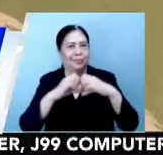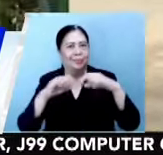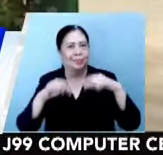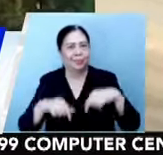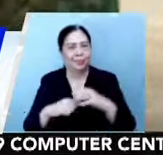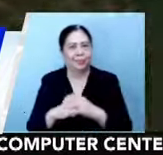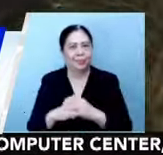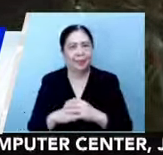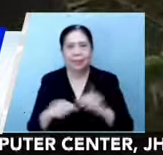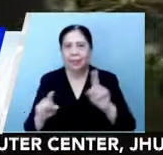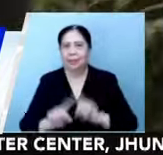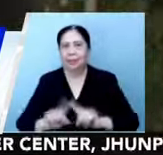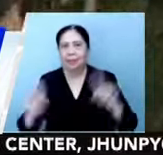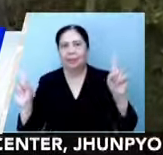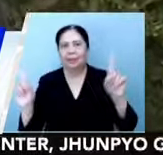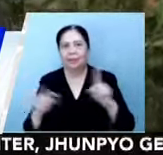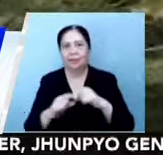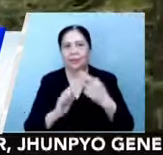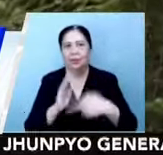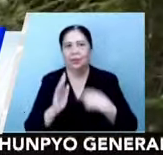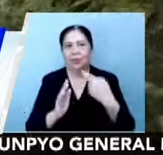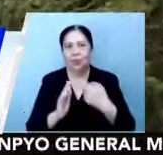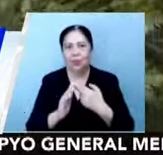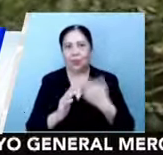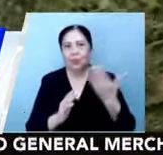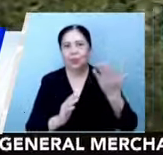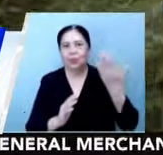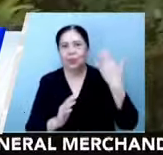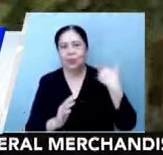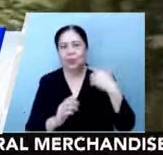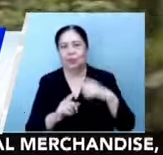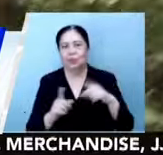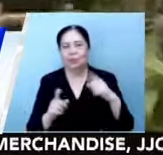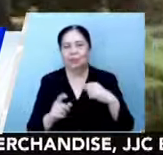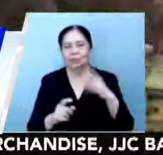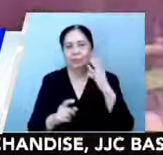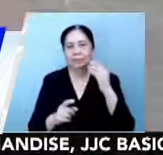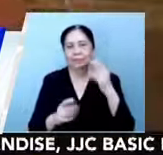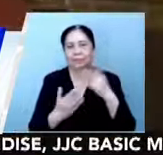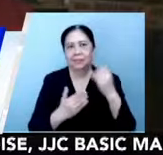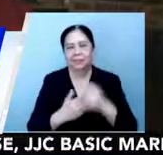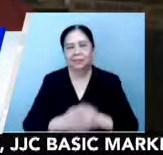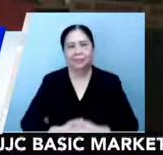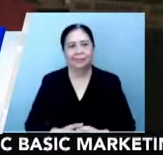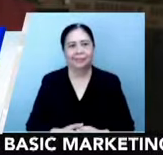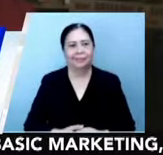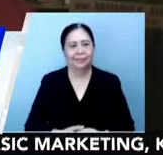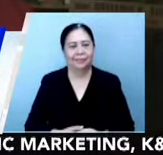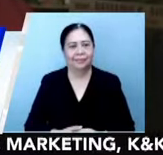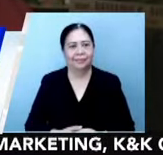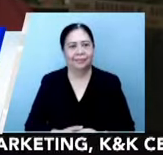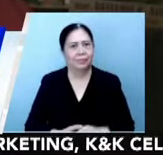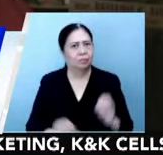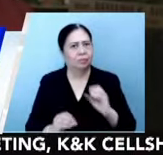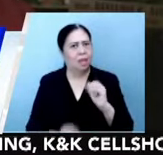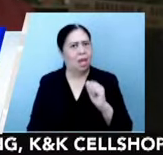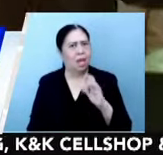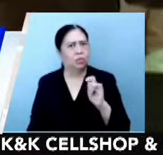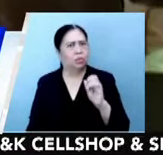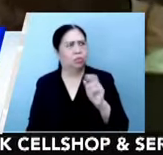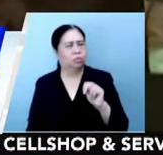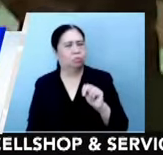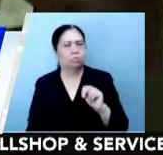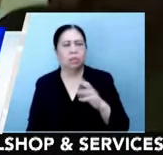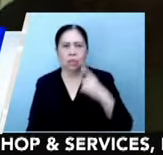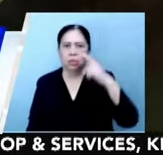iba raw sa mga role na nagampanan niya sa mga nagdaan niyang serye. Never done action before and it's been a dream of mine. Kaya